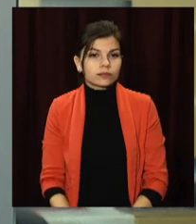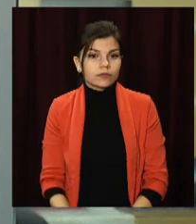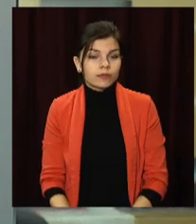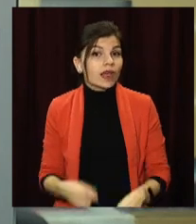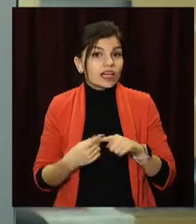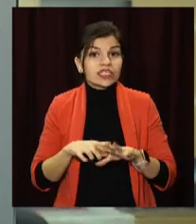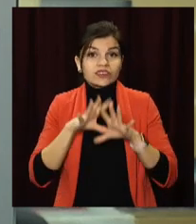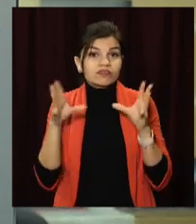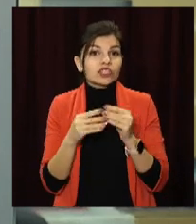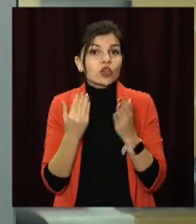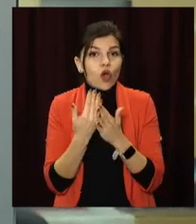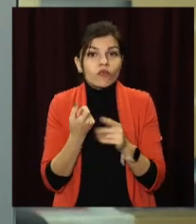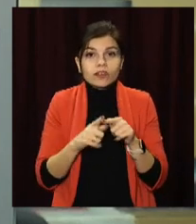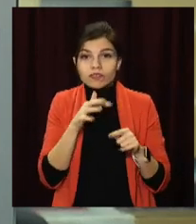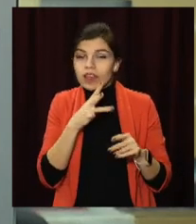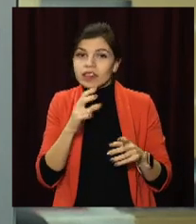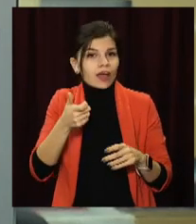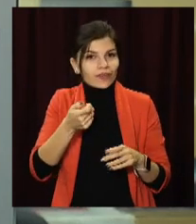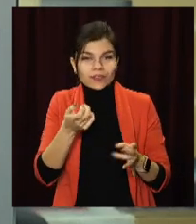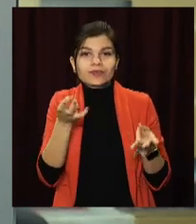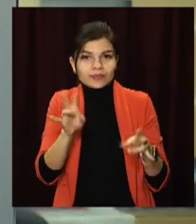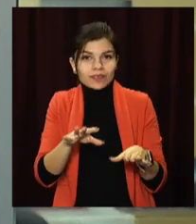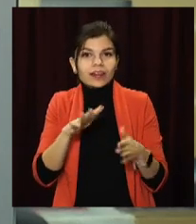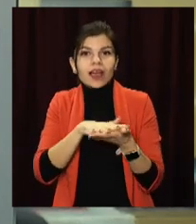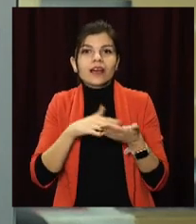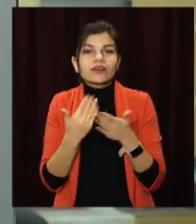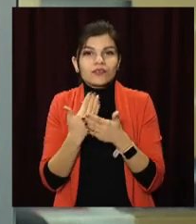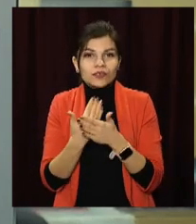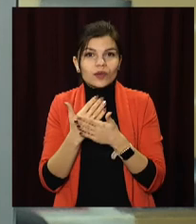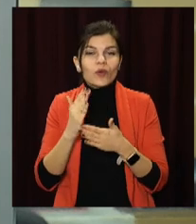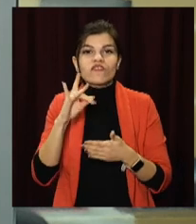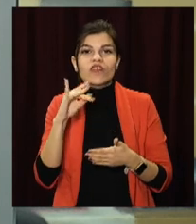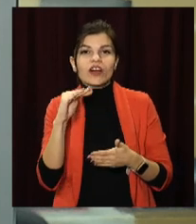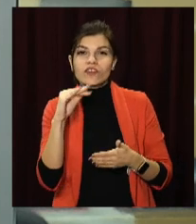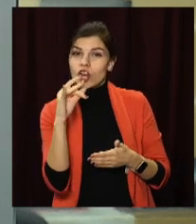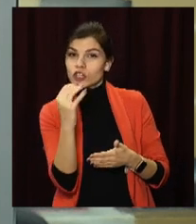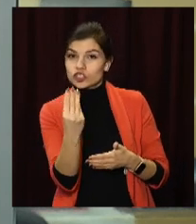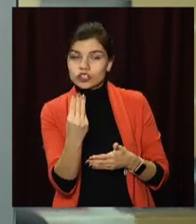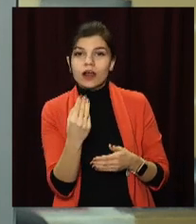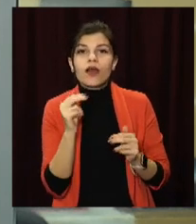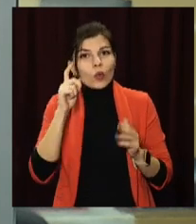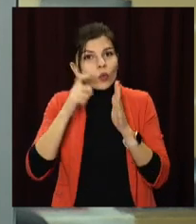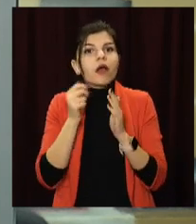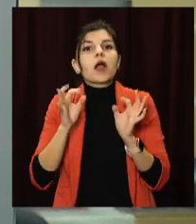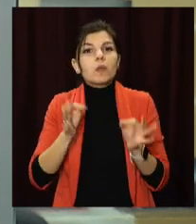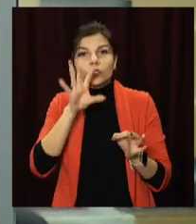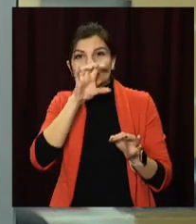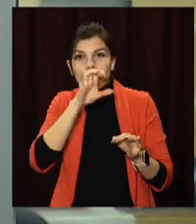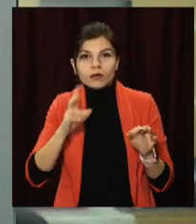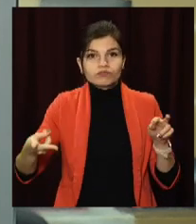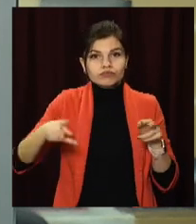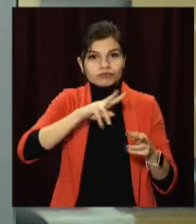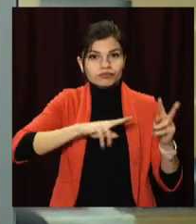Це всі новини на цю годину. Не перемикайте. Далі у випуску Юлія Сирота і програма «Фреш». Ви дізнаєтеся, як правильно стригти собак.